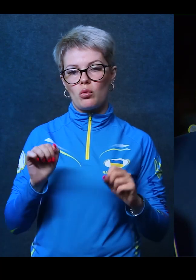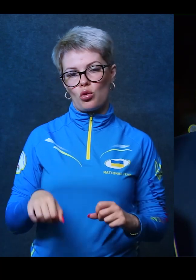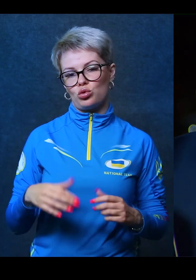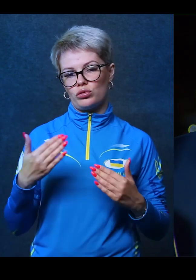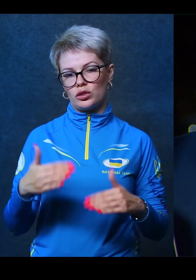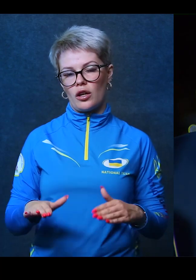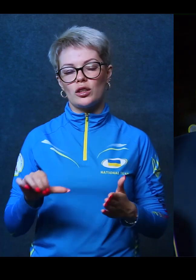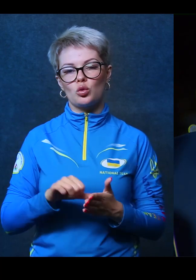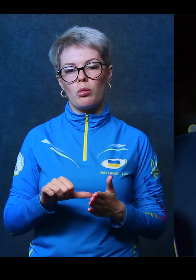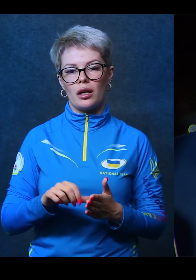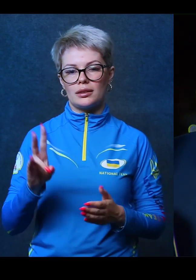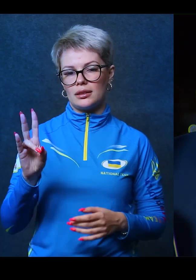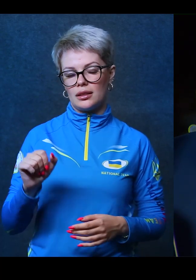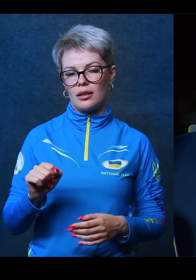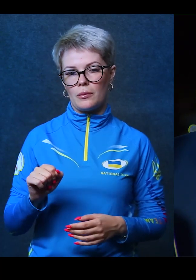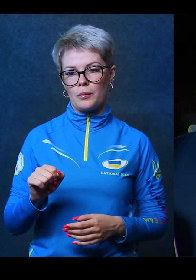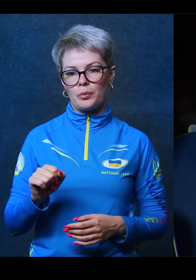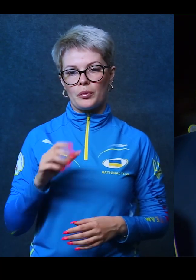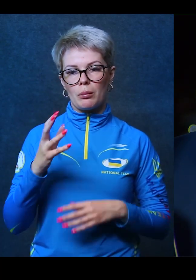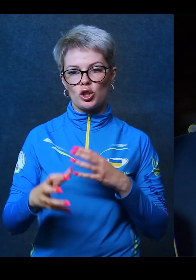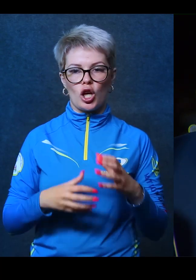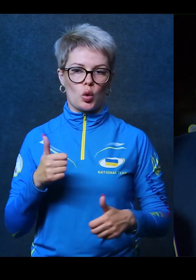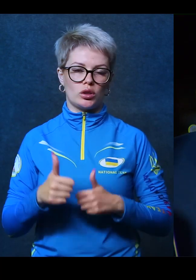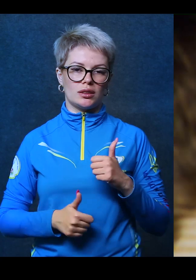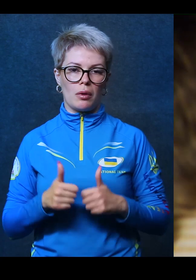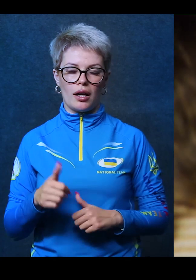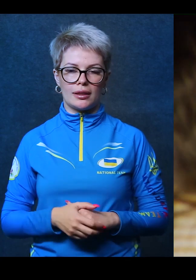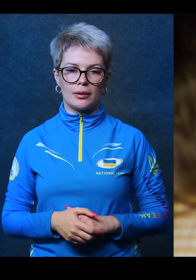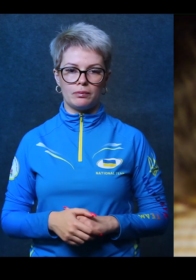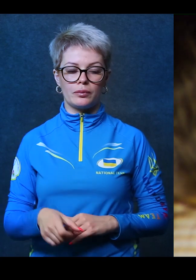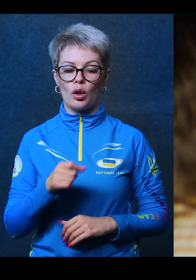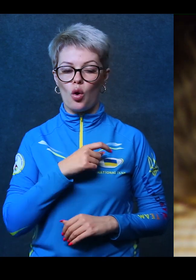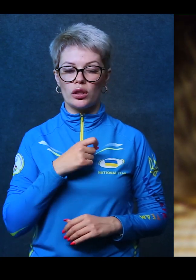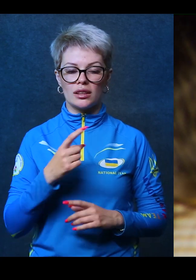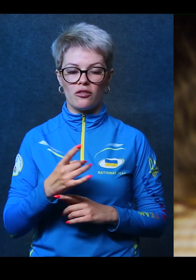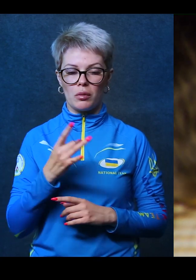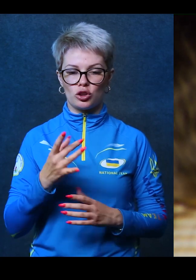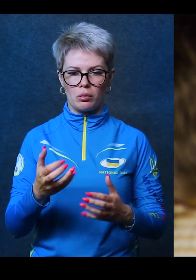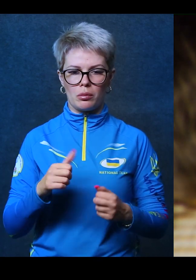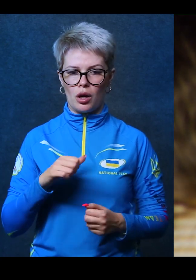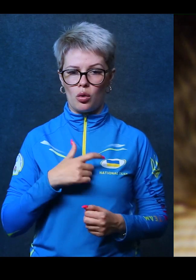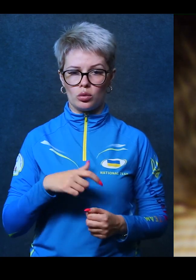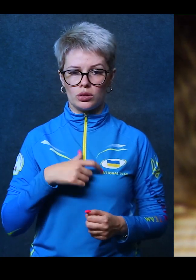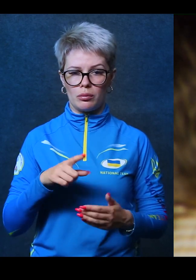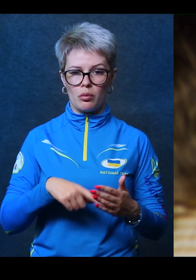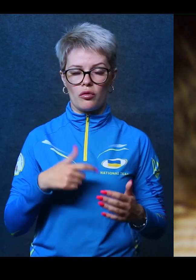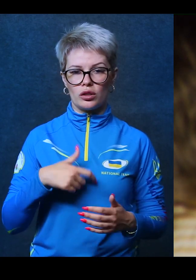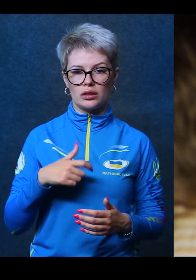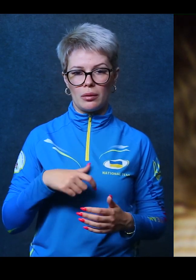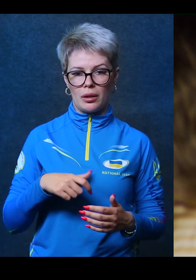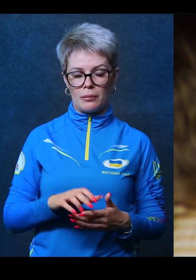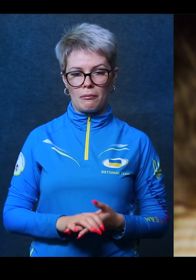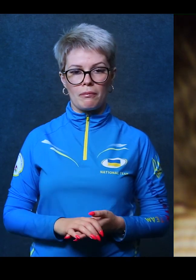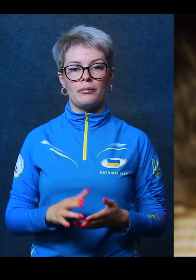вже виступати на міжнародних змаганнях. Одеса вперше приймає у себе, так, «Повір у себе»